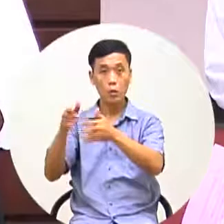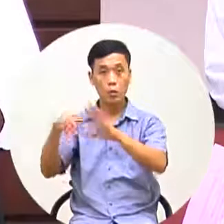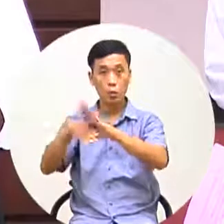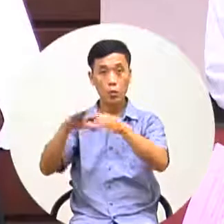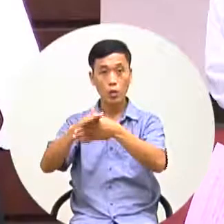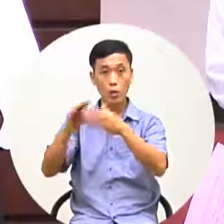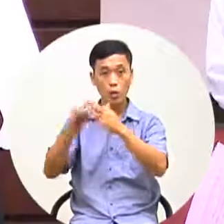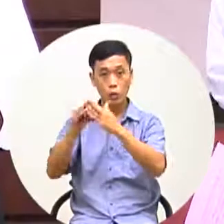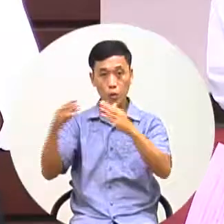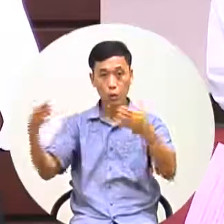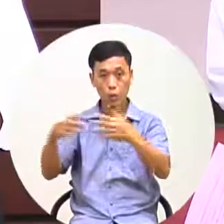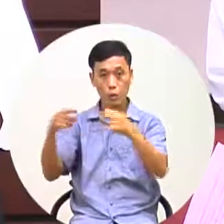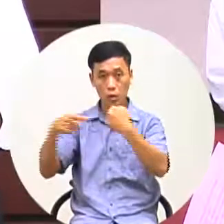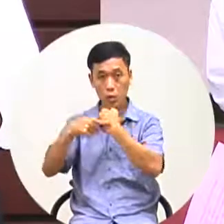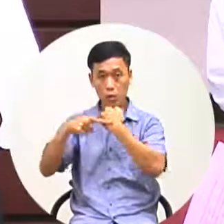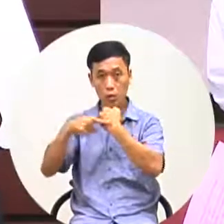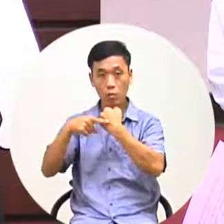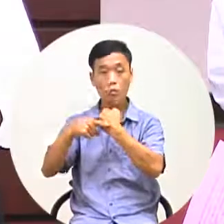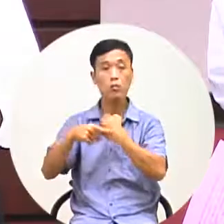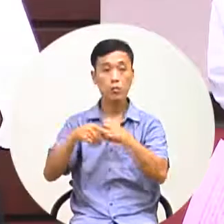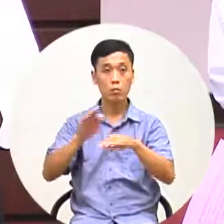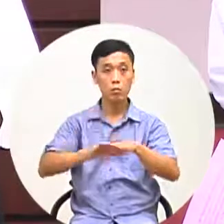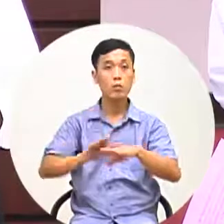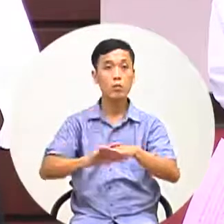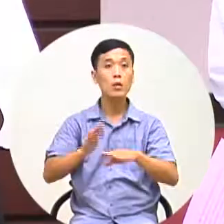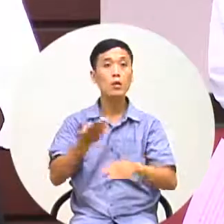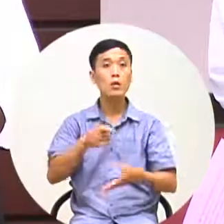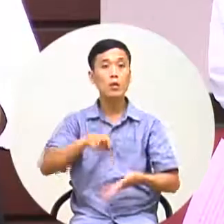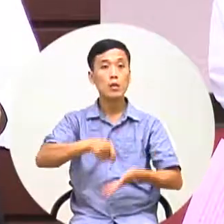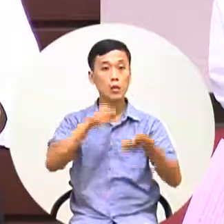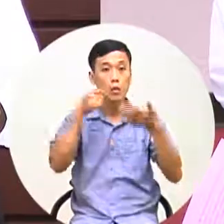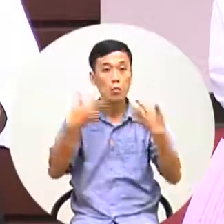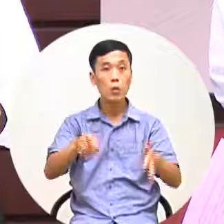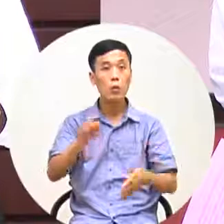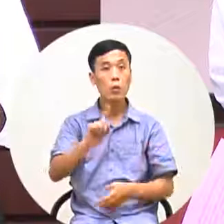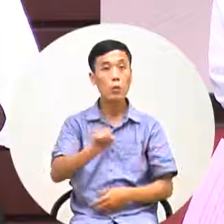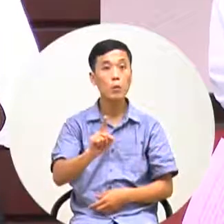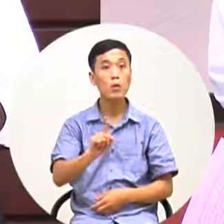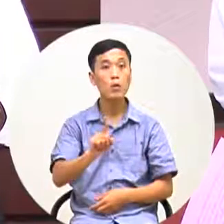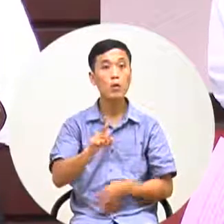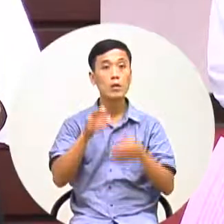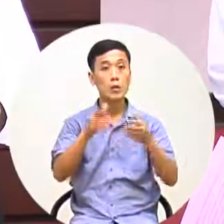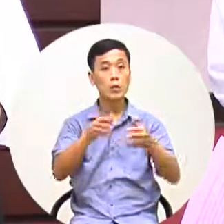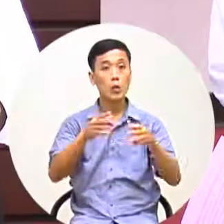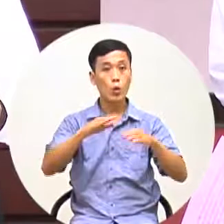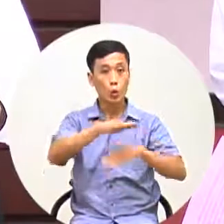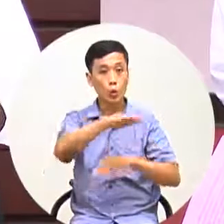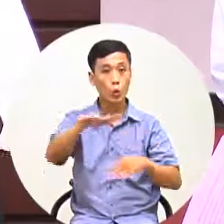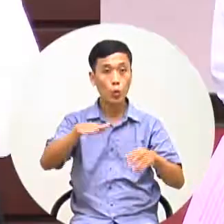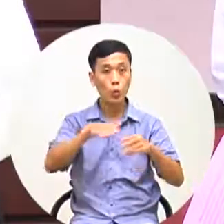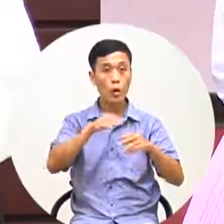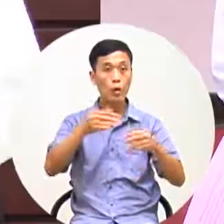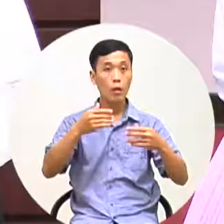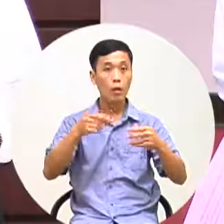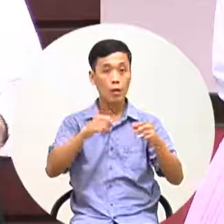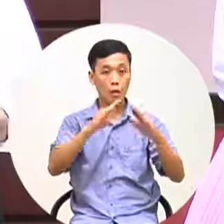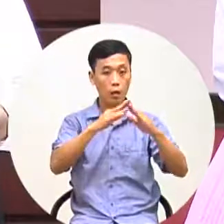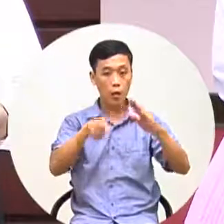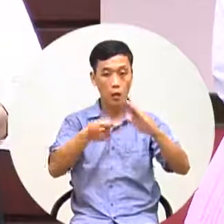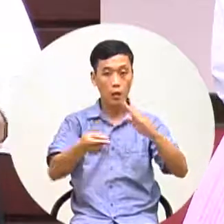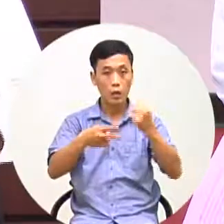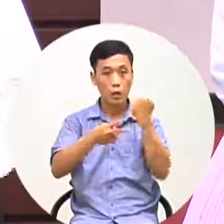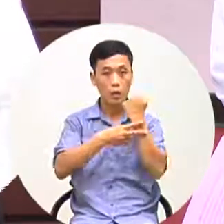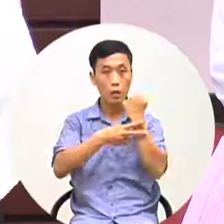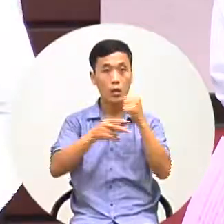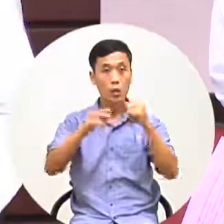另外就是刚刚所讲的广林里广河桥这个部分，就是其实这个部分就是